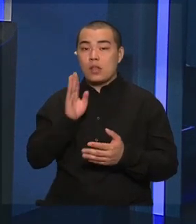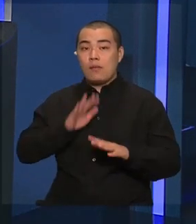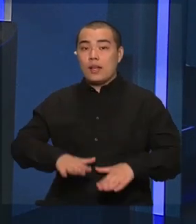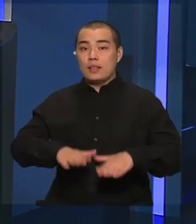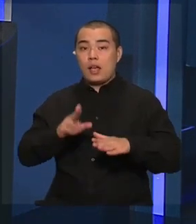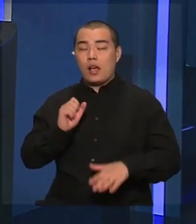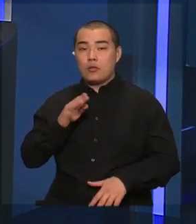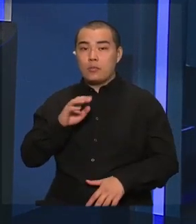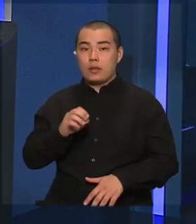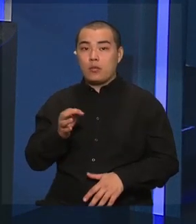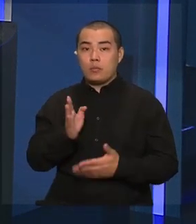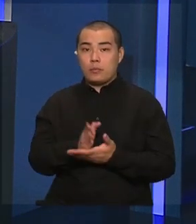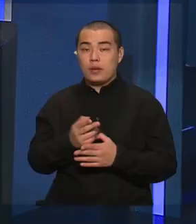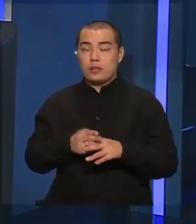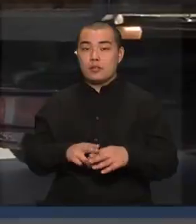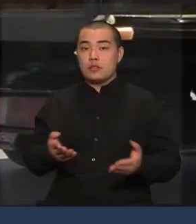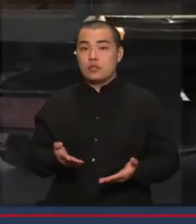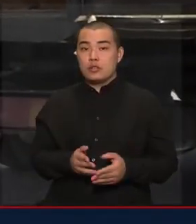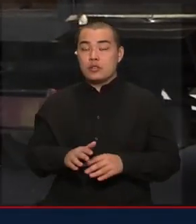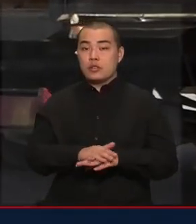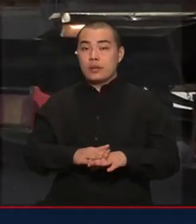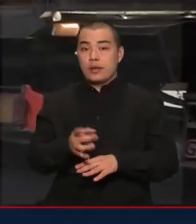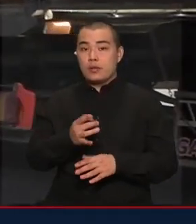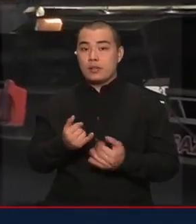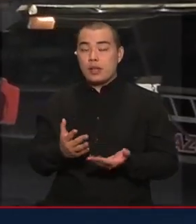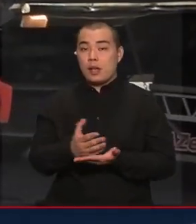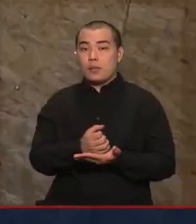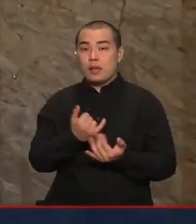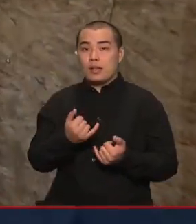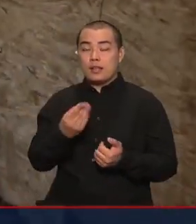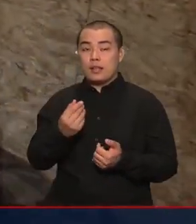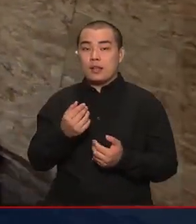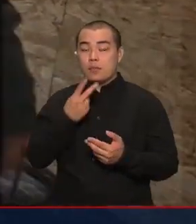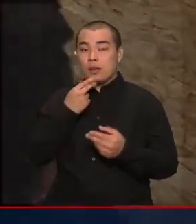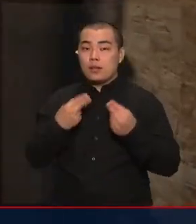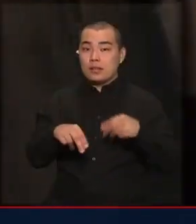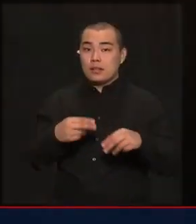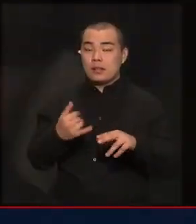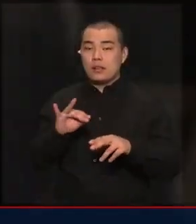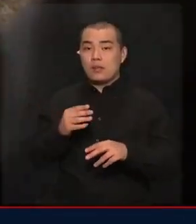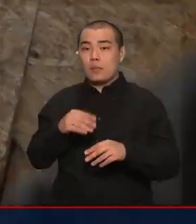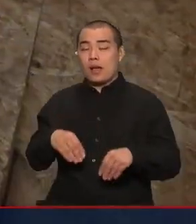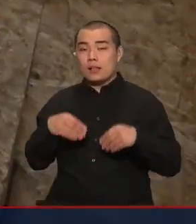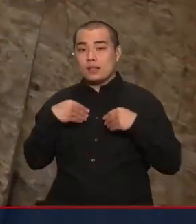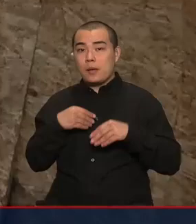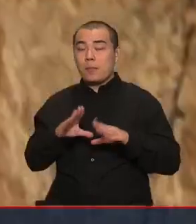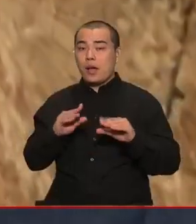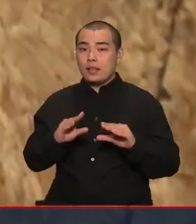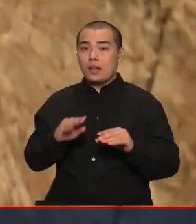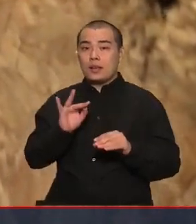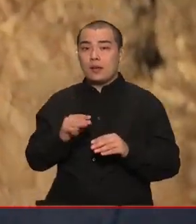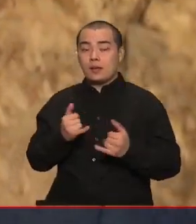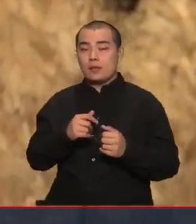наводнения в Актюбинской области. Жители региона собирают сейчас средства гигиены, одежду, постельное белье, матрацы,